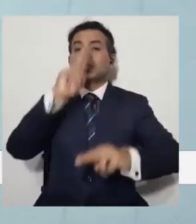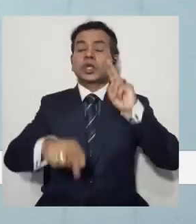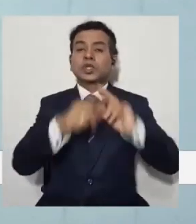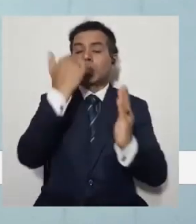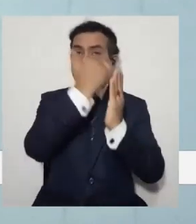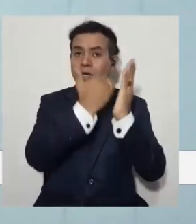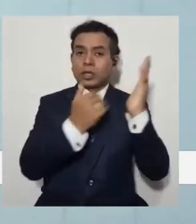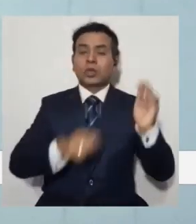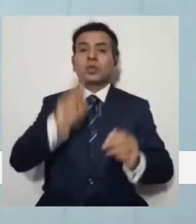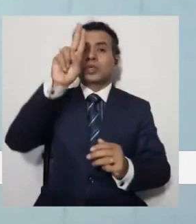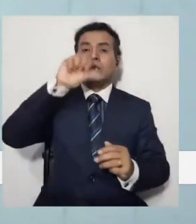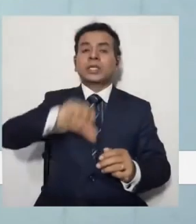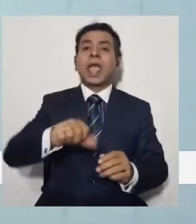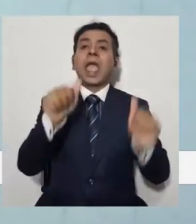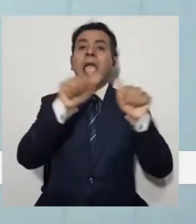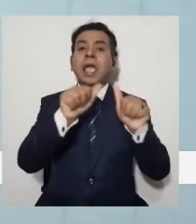যা পেয়েছি সেটা হলো